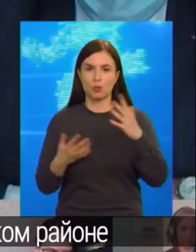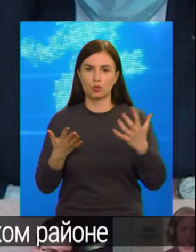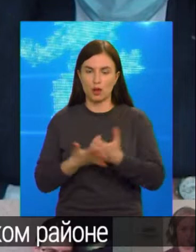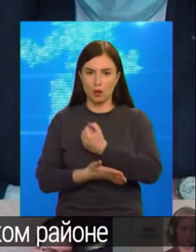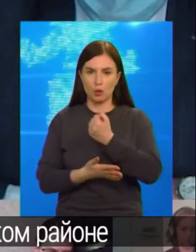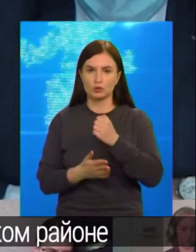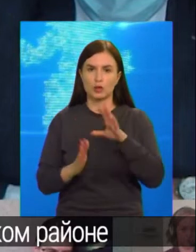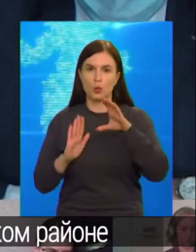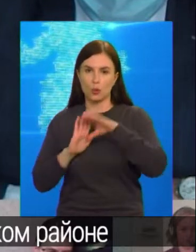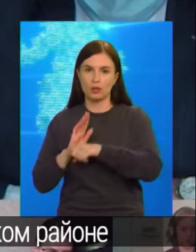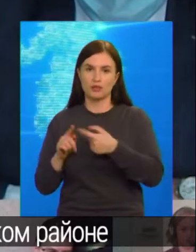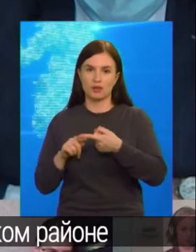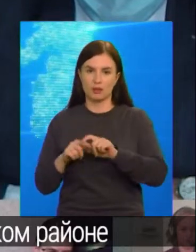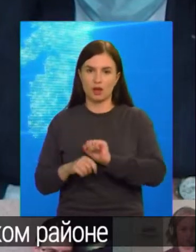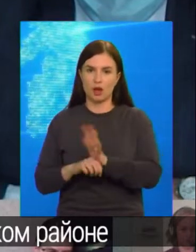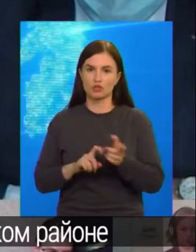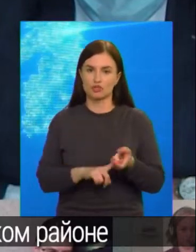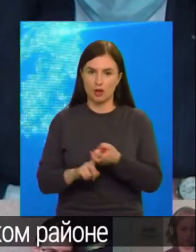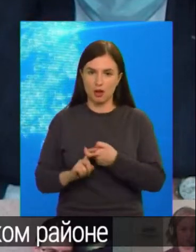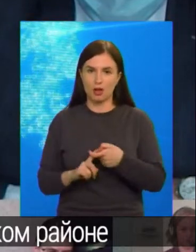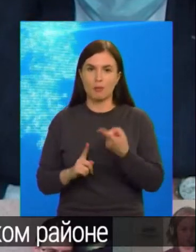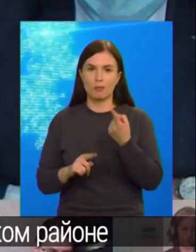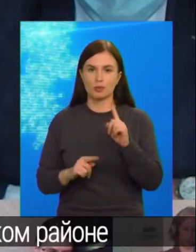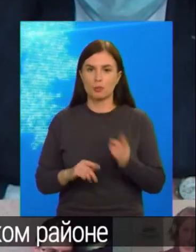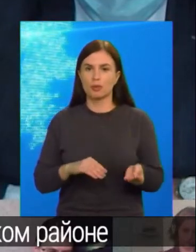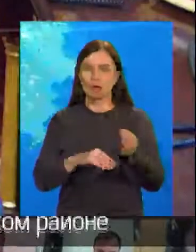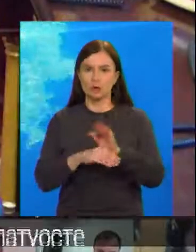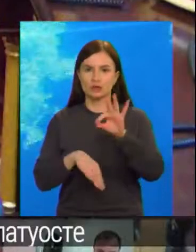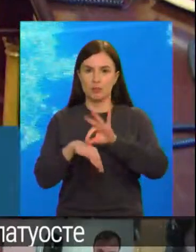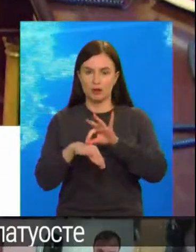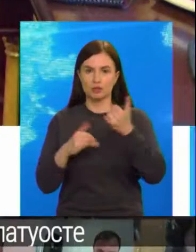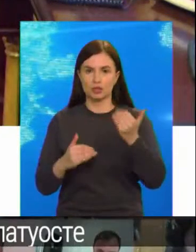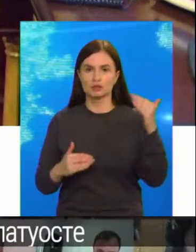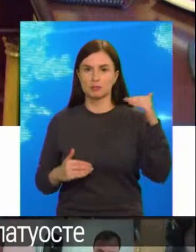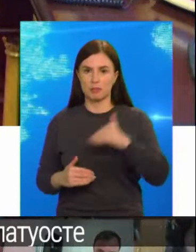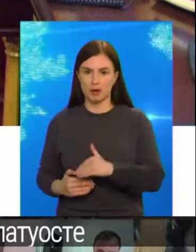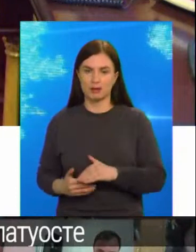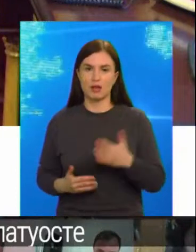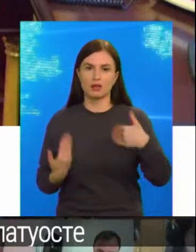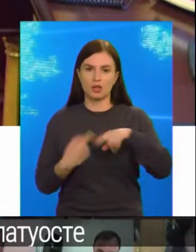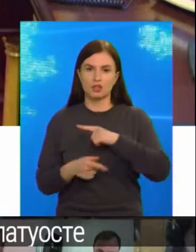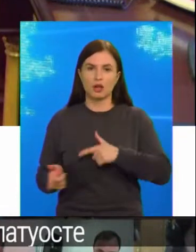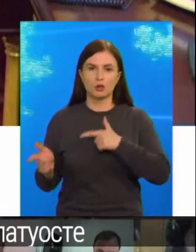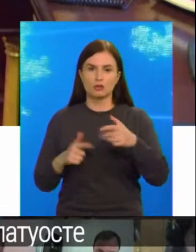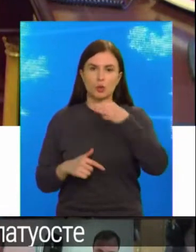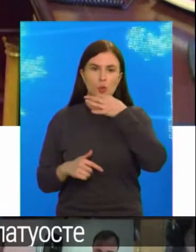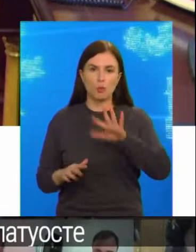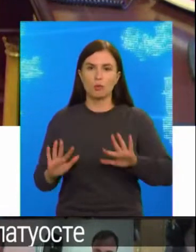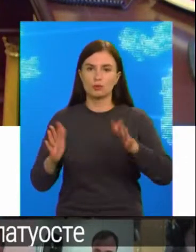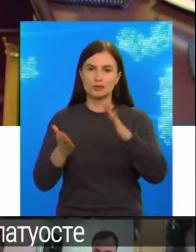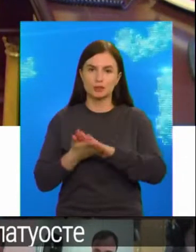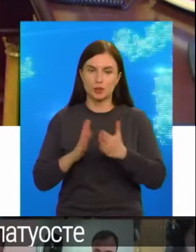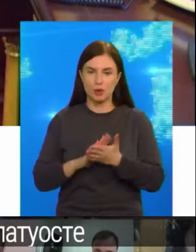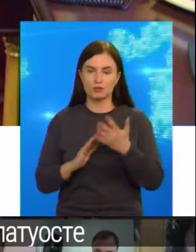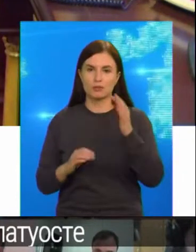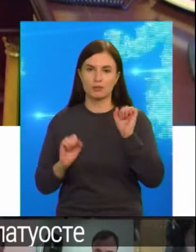этот очаг, поскольку прирост заболевших пошел на спад. Наша готовность к любому сценарию дает возможность